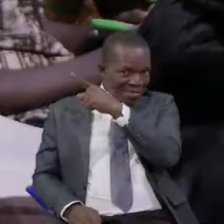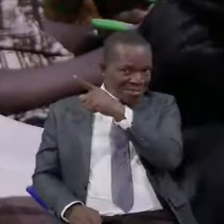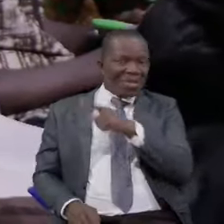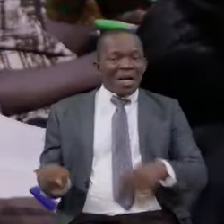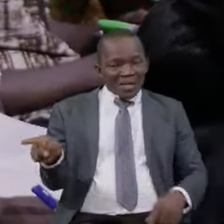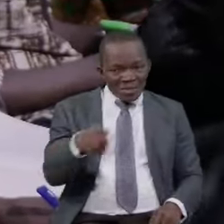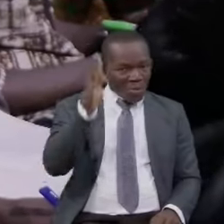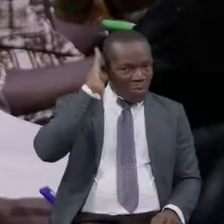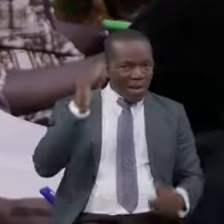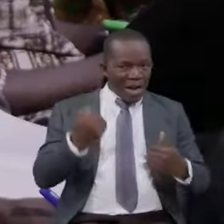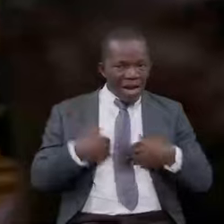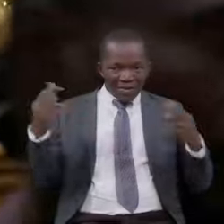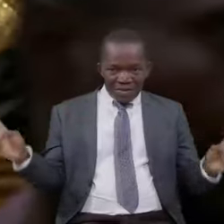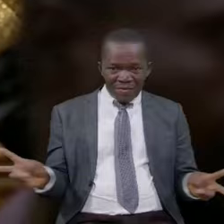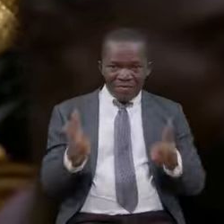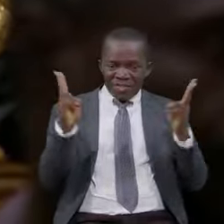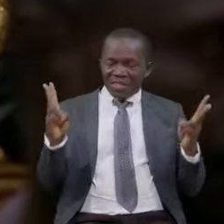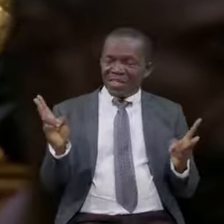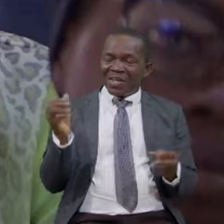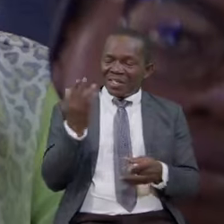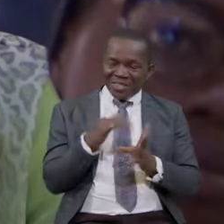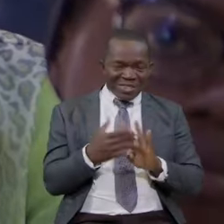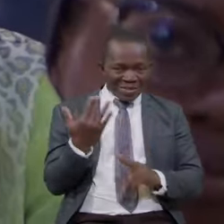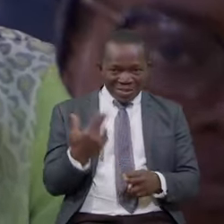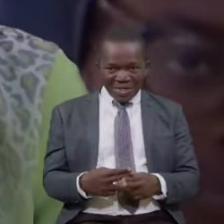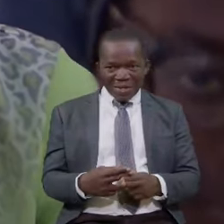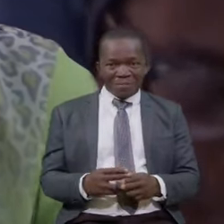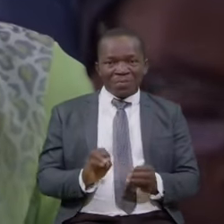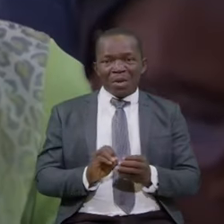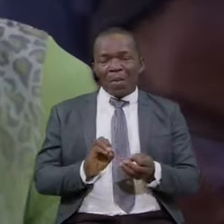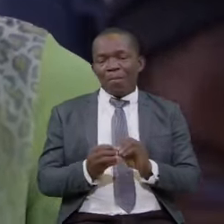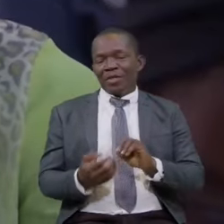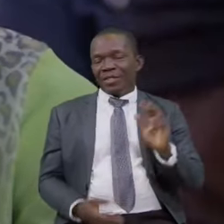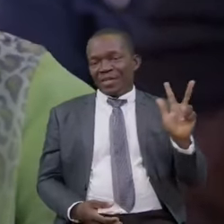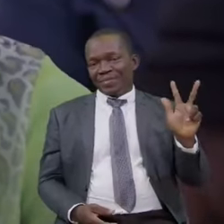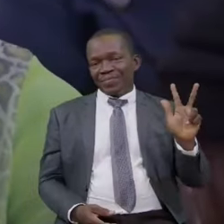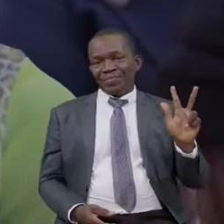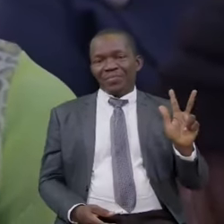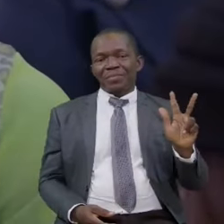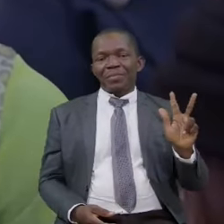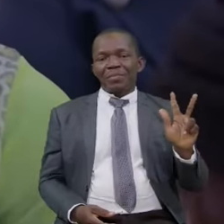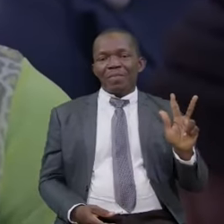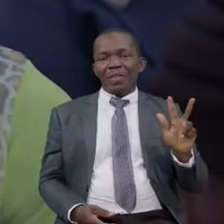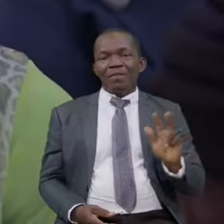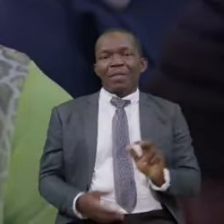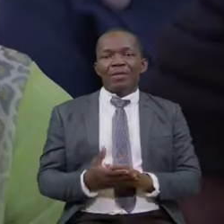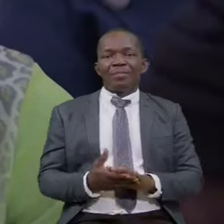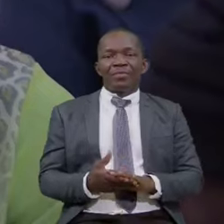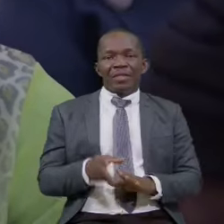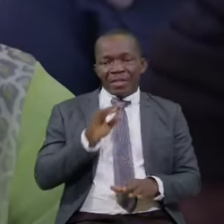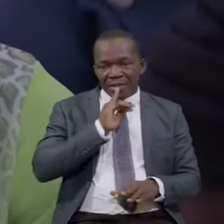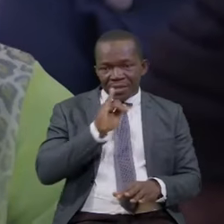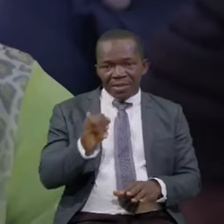victoire au nom de Jésus 3è élément